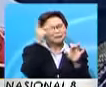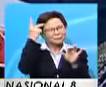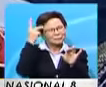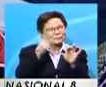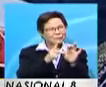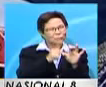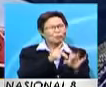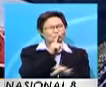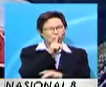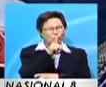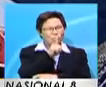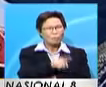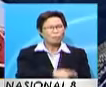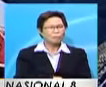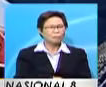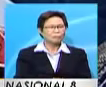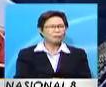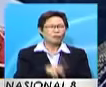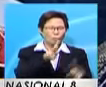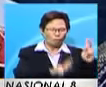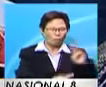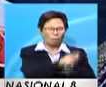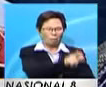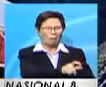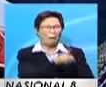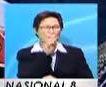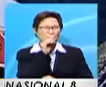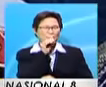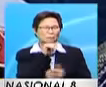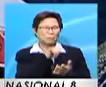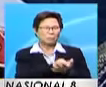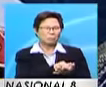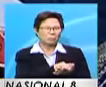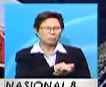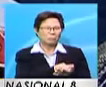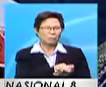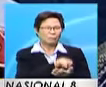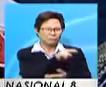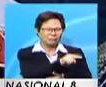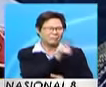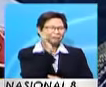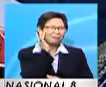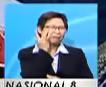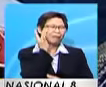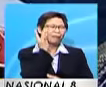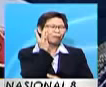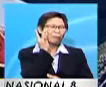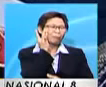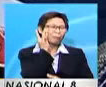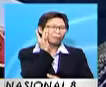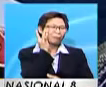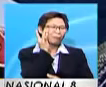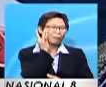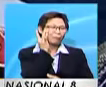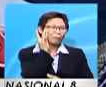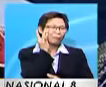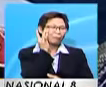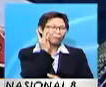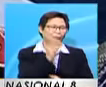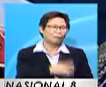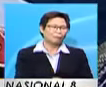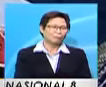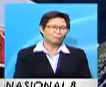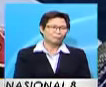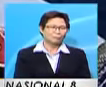jadi memanglah kau yang cakap tuh dia tidak tahu bahwa percobaan itu